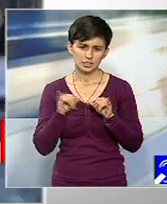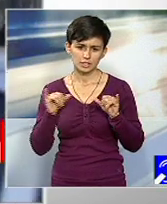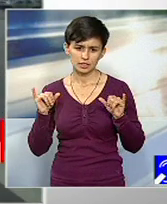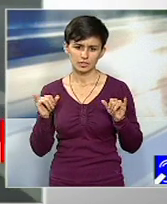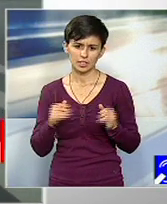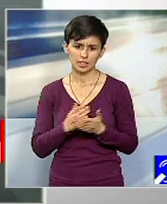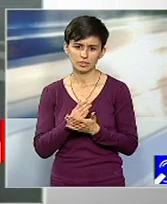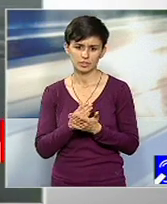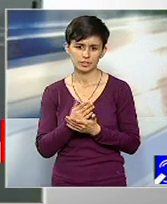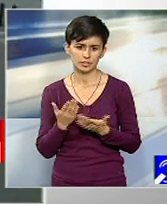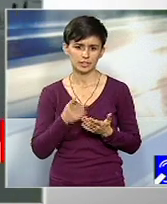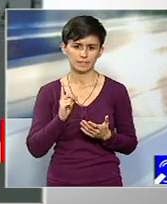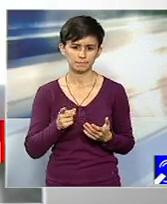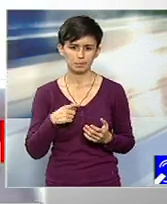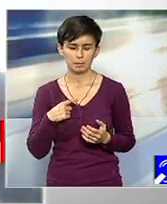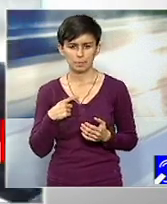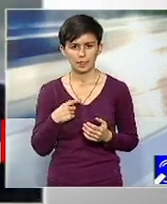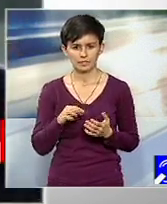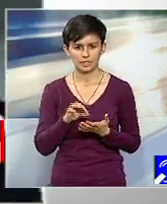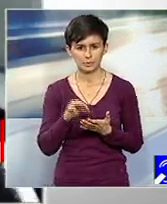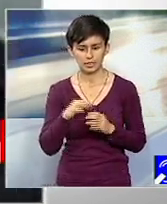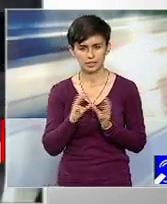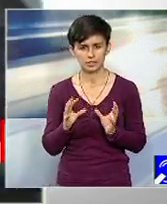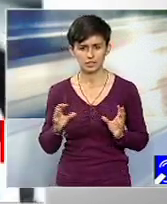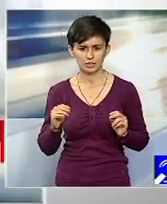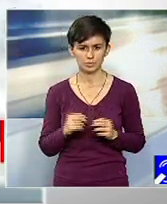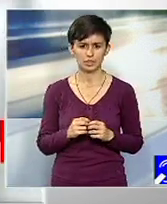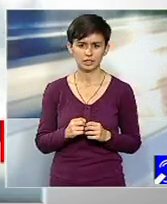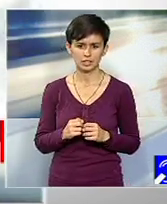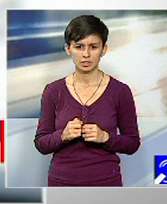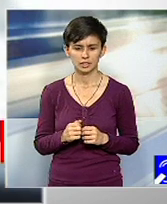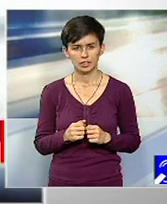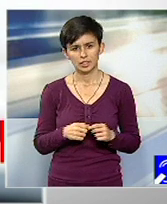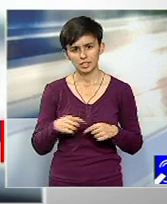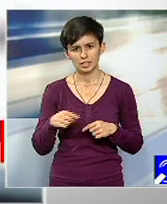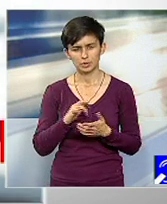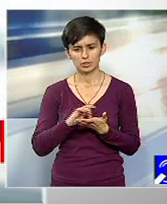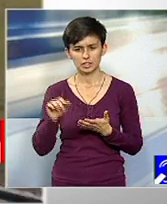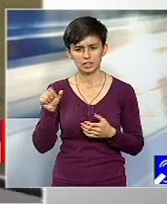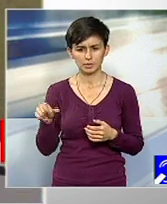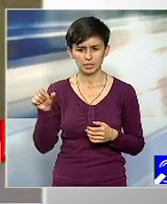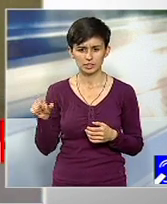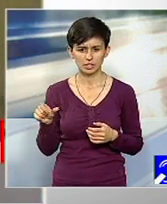unui serviciu care ar trebui să fie deja prezent în România. Transportul gratuit al persoanelor